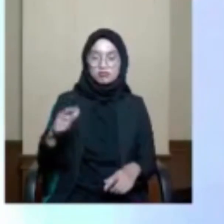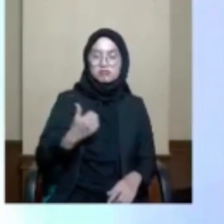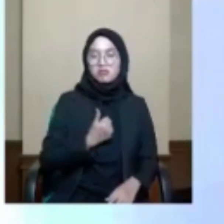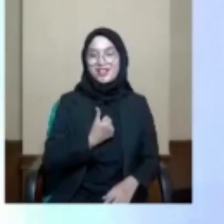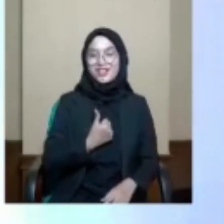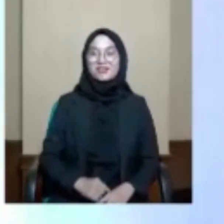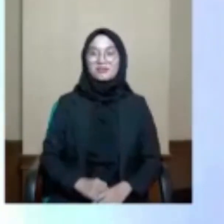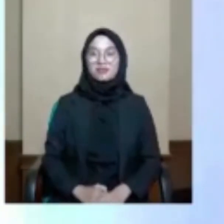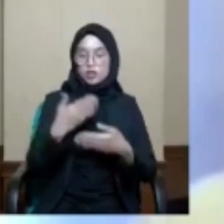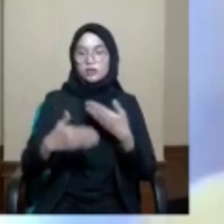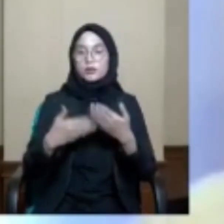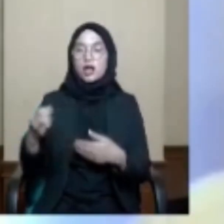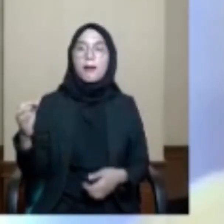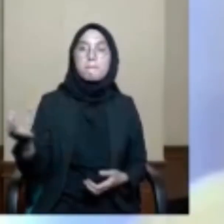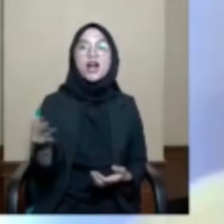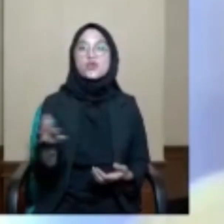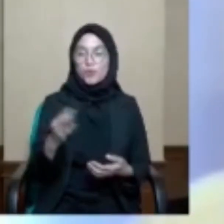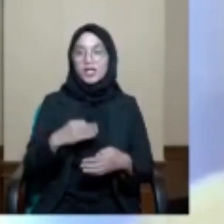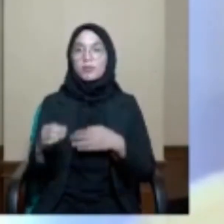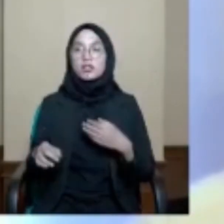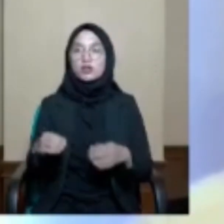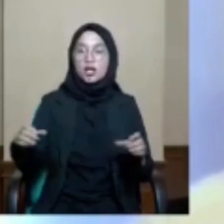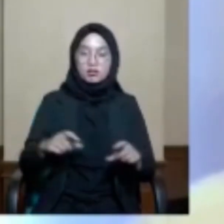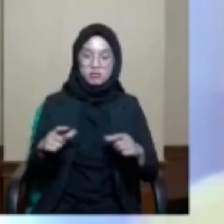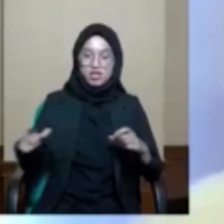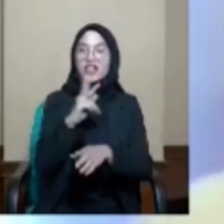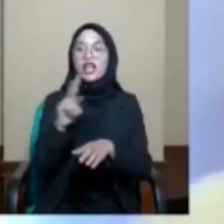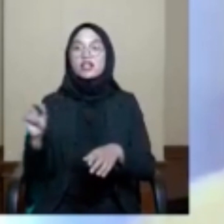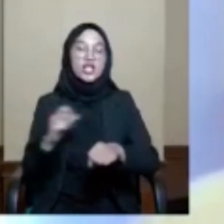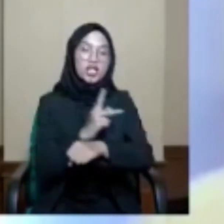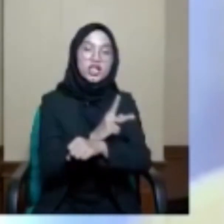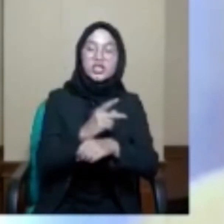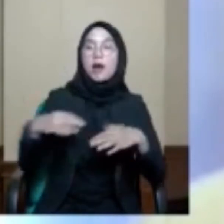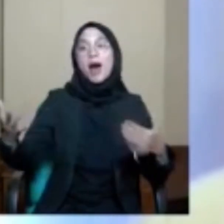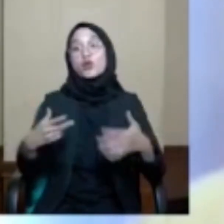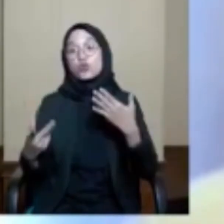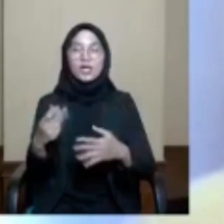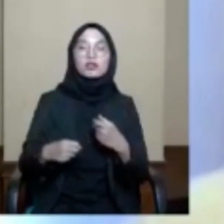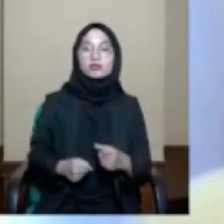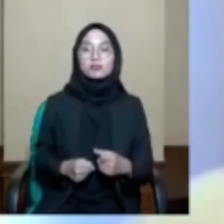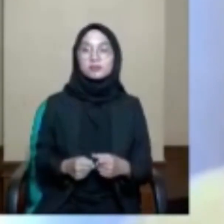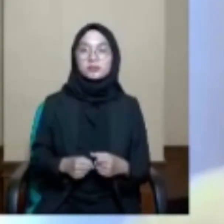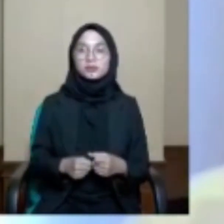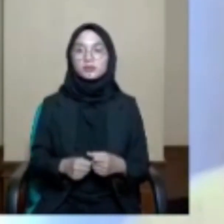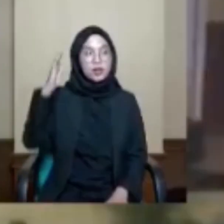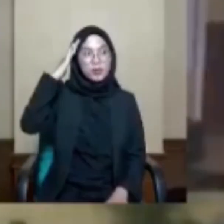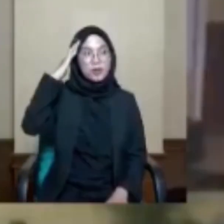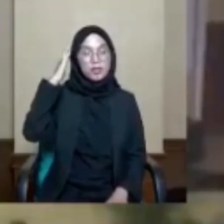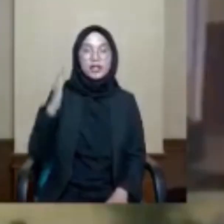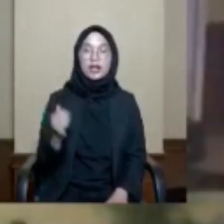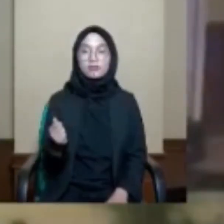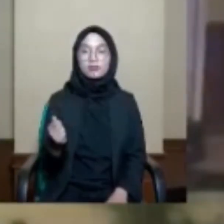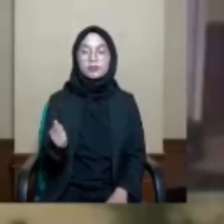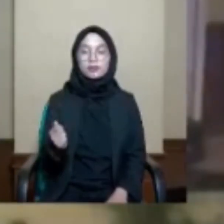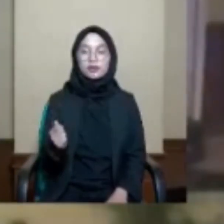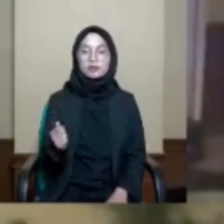membuat penonton gregetan. Apalagi acara debat paslon ini sempat terganggu oleh mikrofon pembawa acara yang tidak lancar. Dan kesempatan